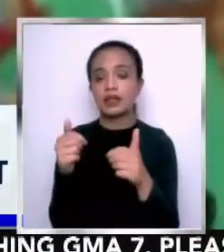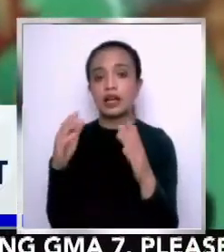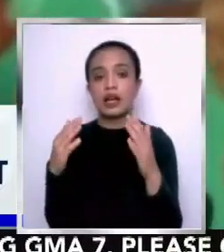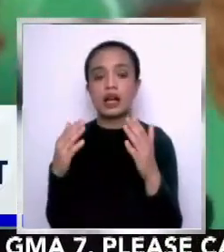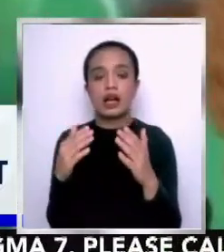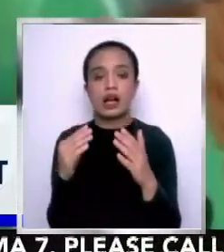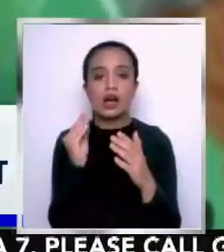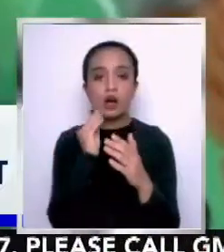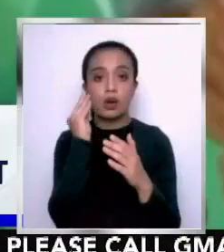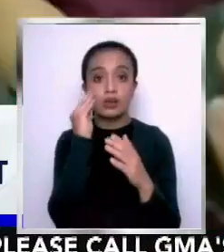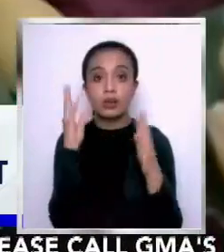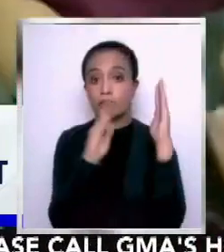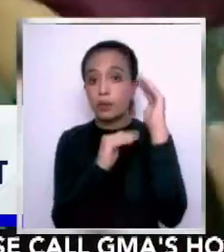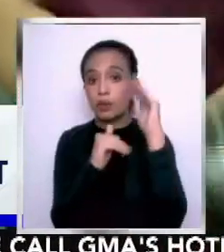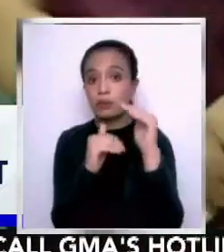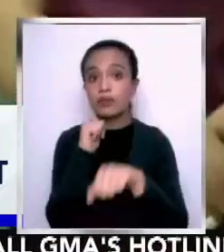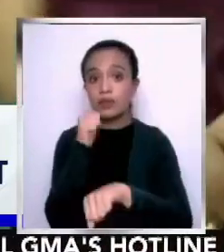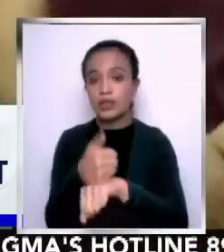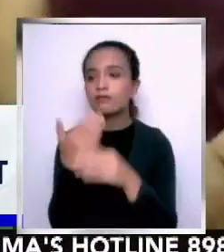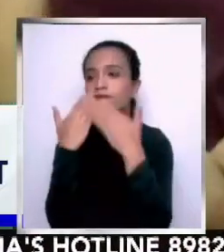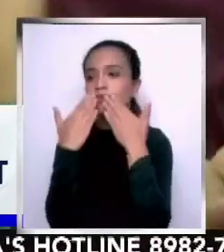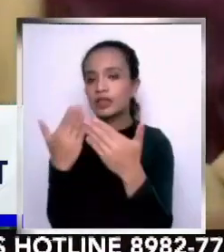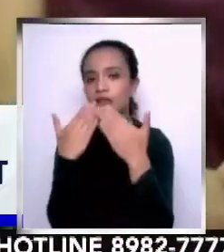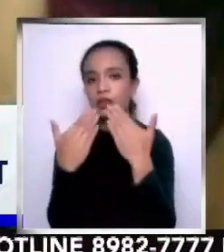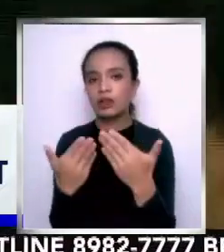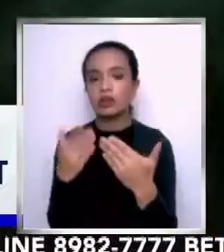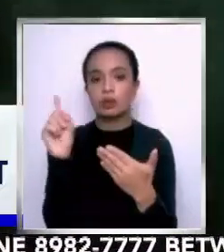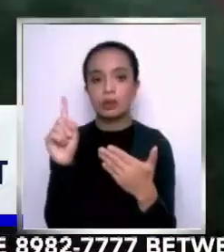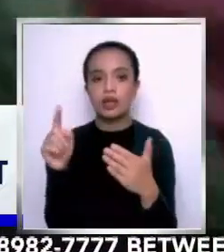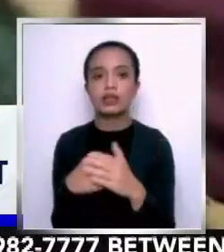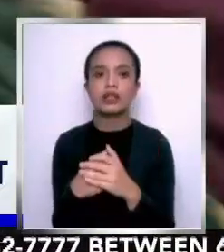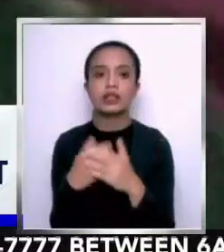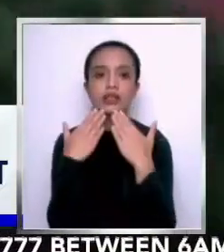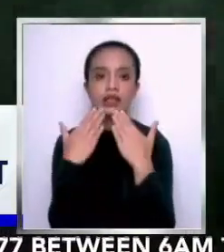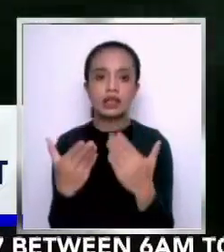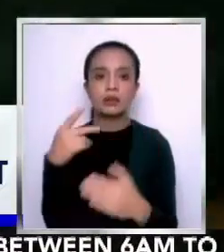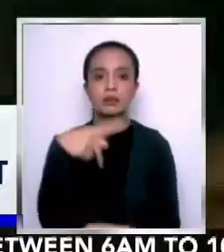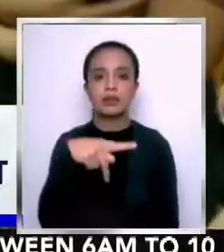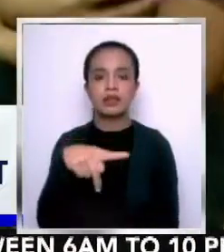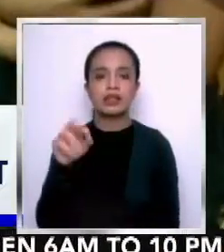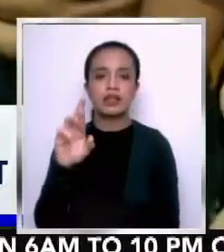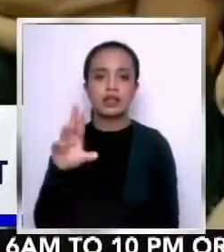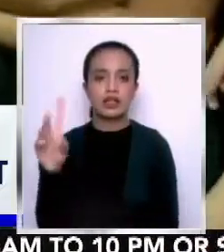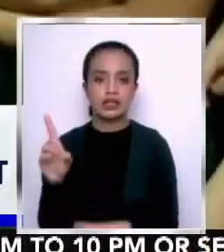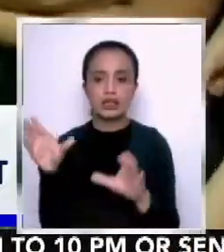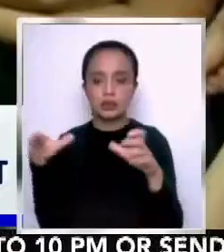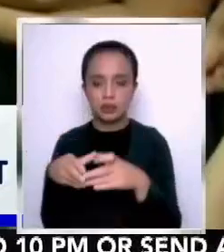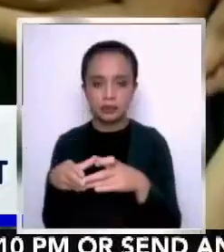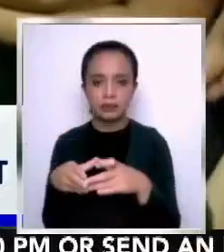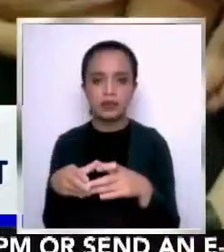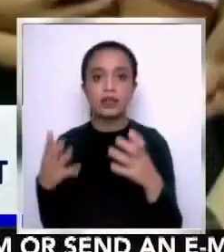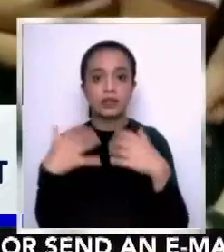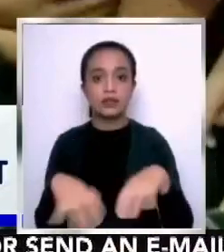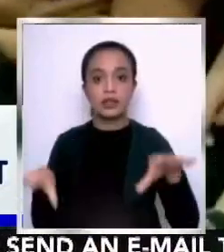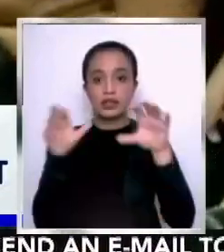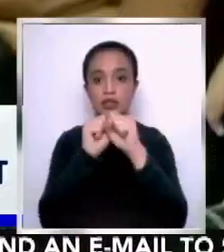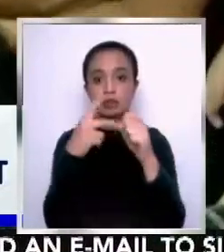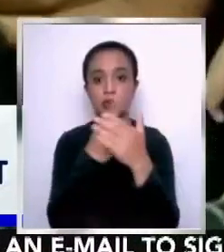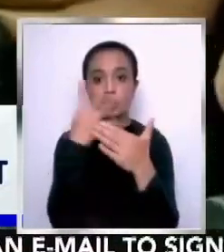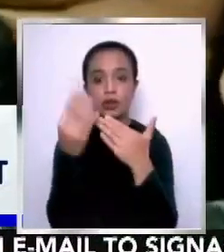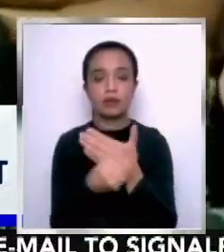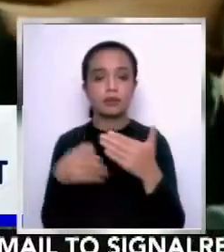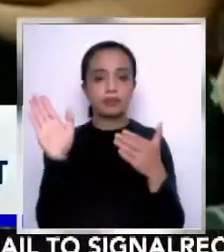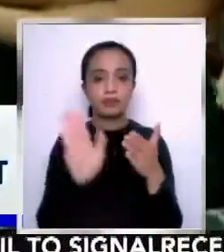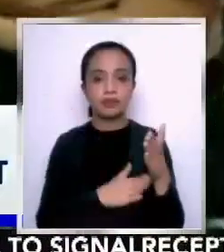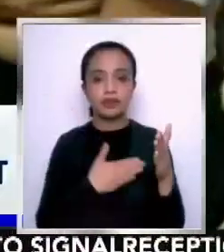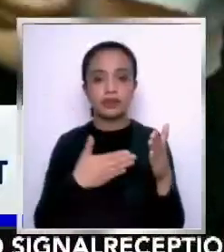sa 5 milyong pisong donasyon ng grupong Salamat PRRD. Nagtapos ang programa sa isang kanta na alay ng mga